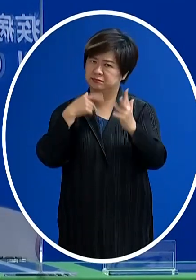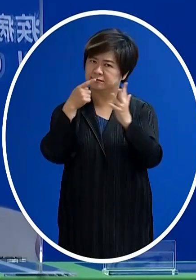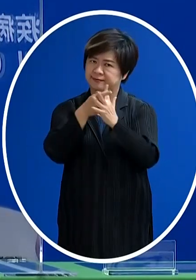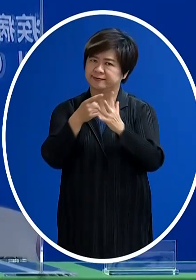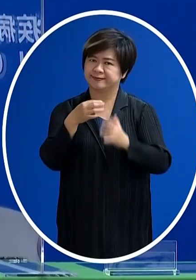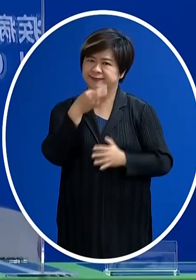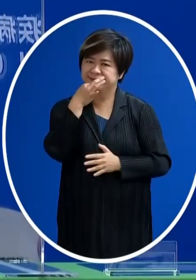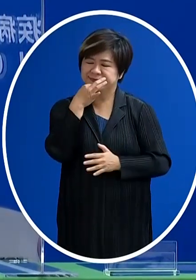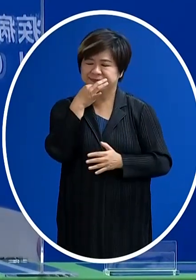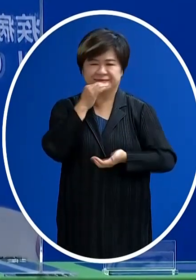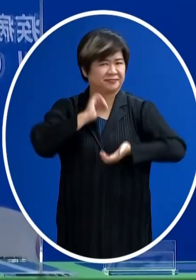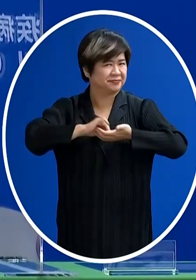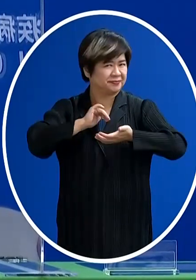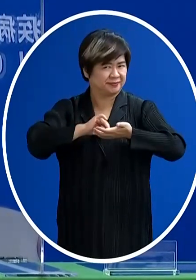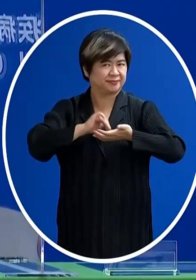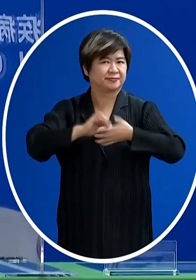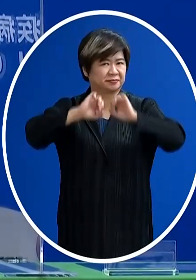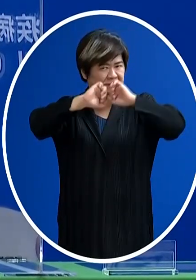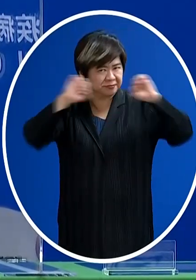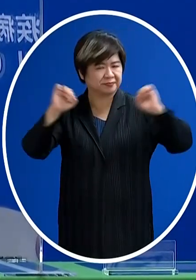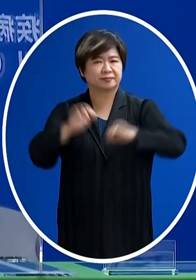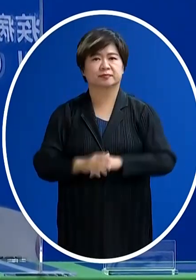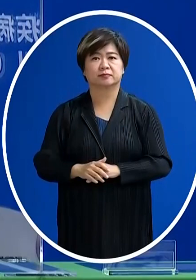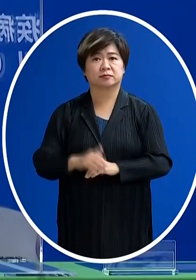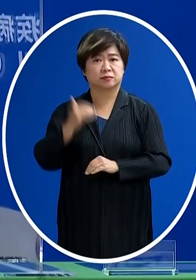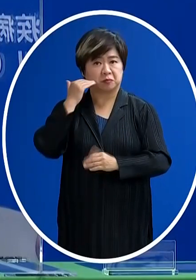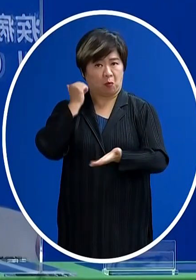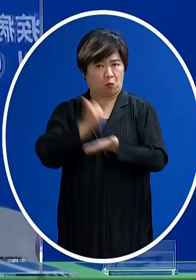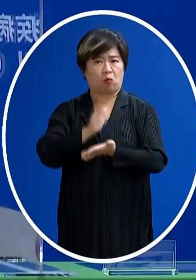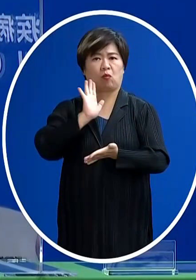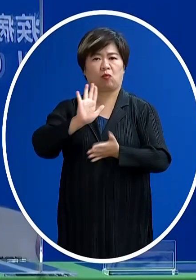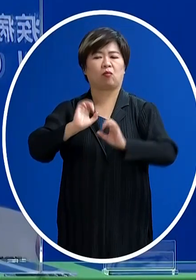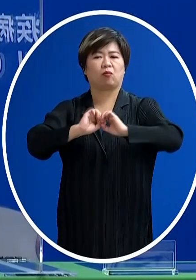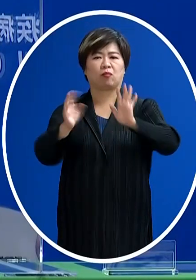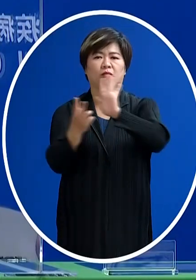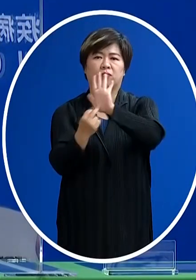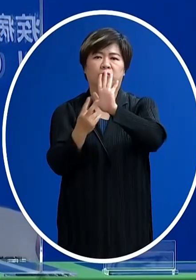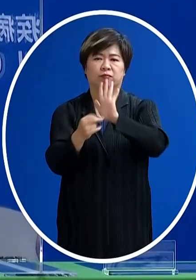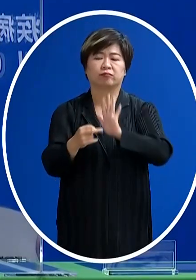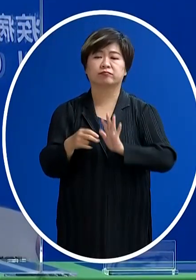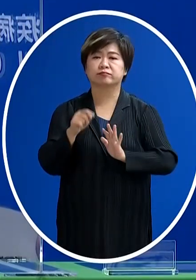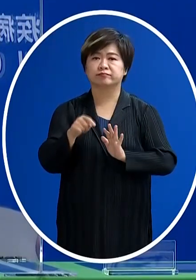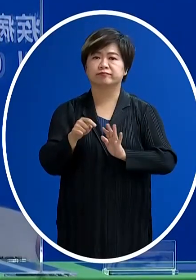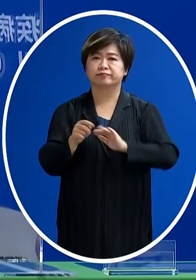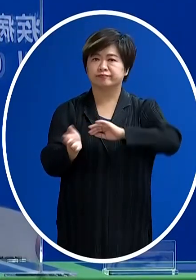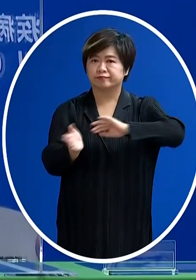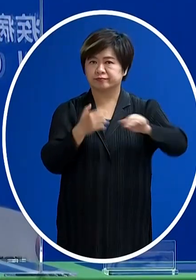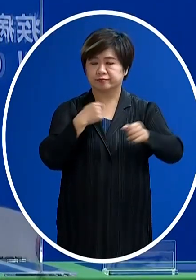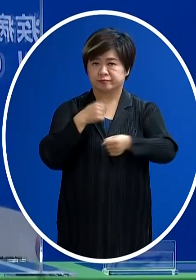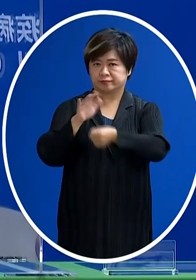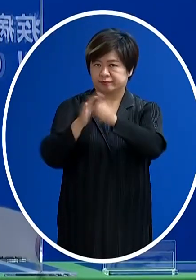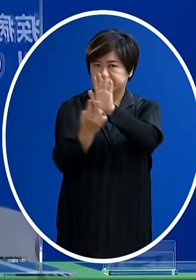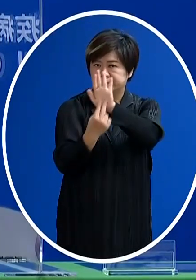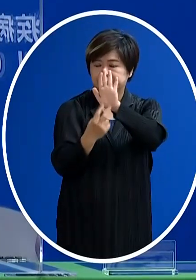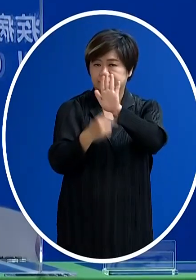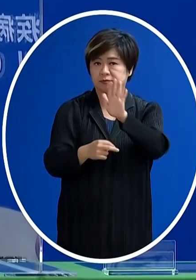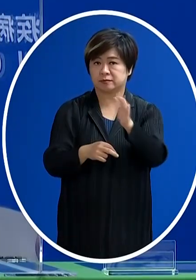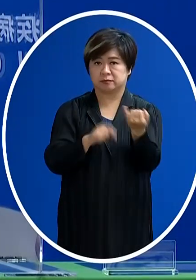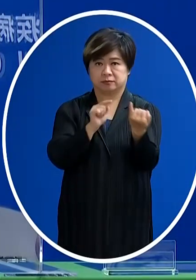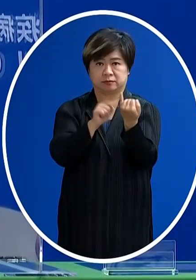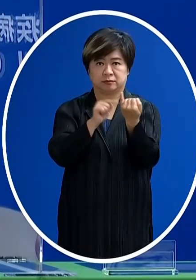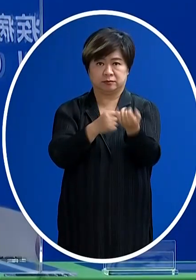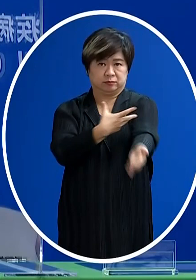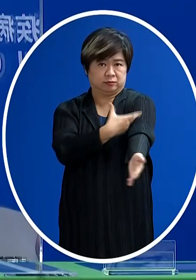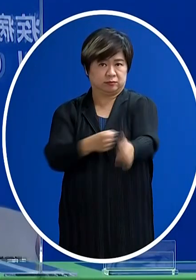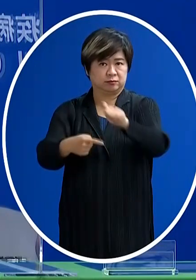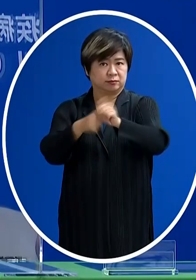几率还未定，然后那如果有结果就会跟大家做说明。那另外补充是说，他的这个血清